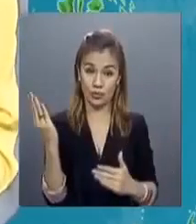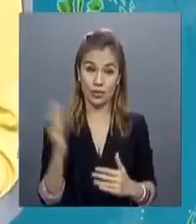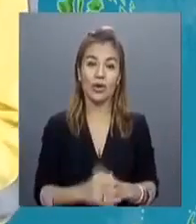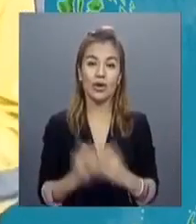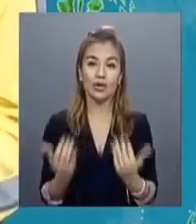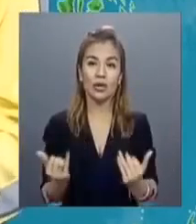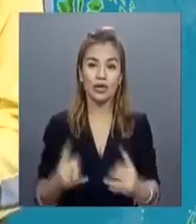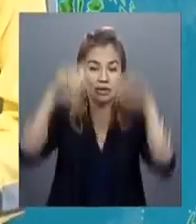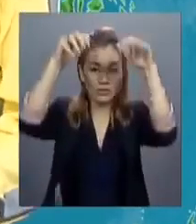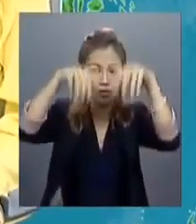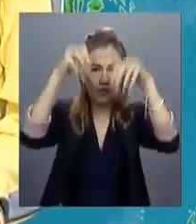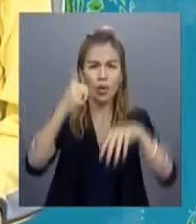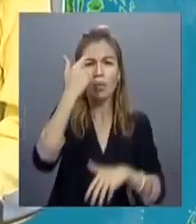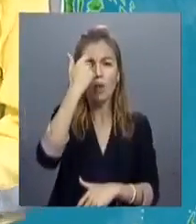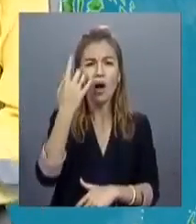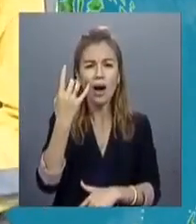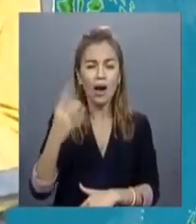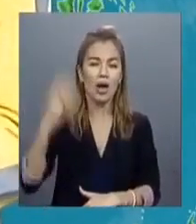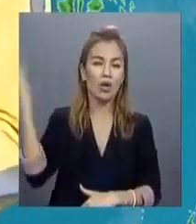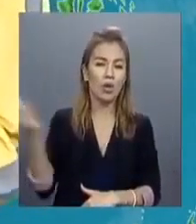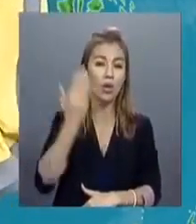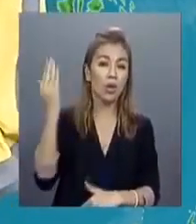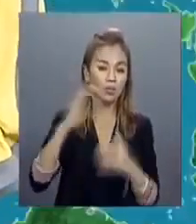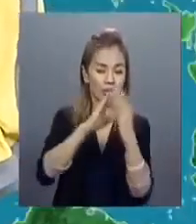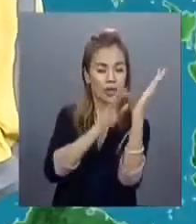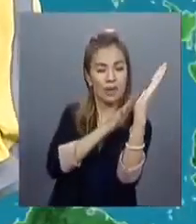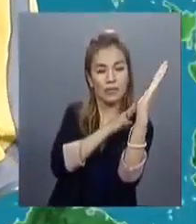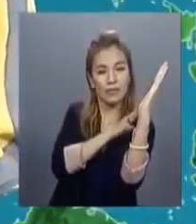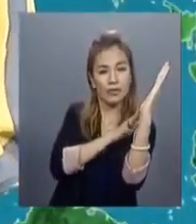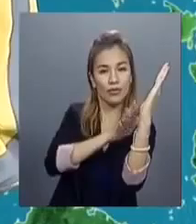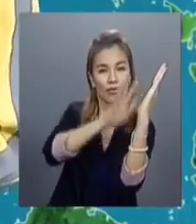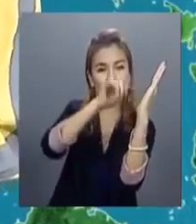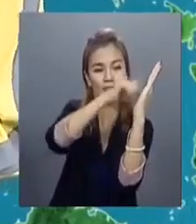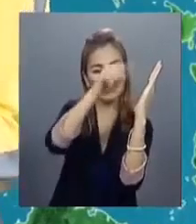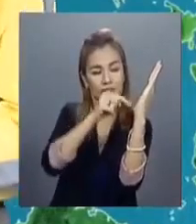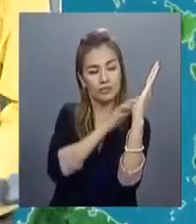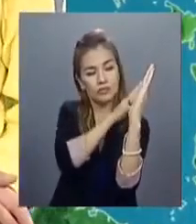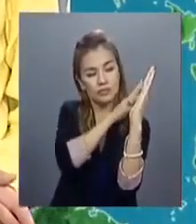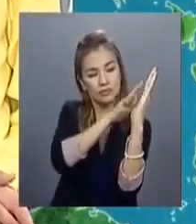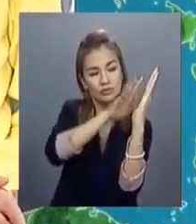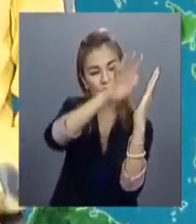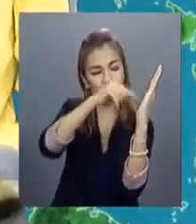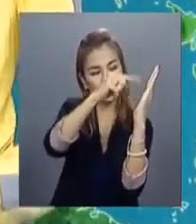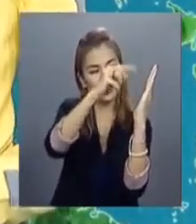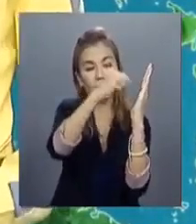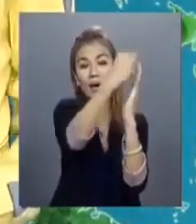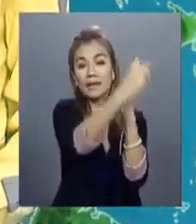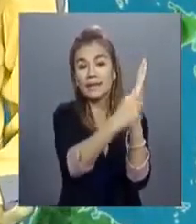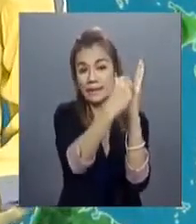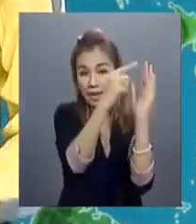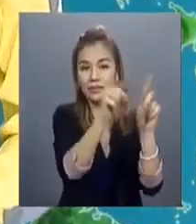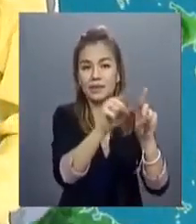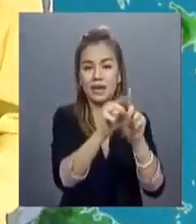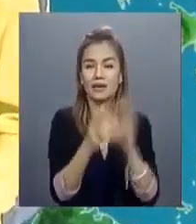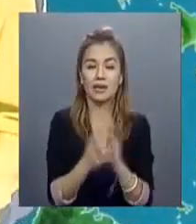ำให้เกิดฝนนั้นเป็นเพราะว่ามีคลื่นกระแสลมตะวันตกที่เคลื่อนเข้ามาปกคลุมในบริเวณภาคกลางตอนบนและก็ที่ภาคอีสานนะคะประกอบกับในระย